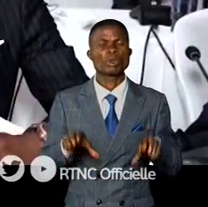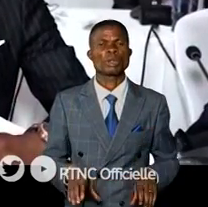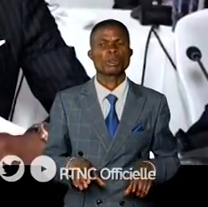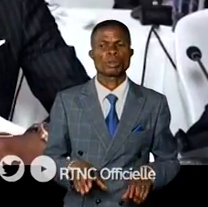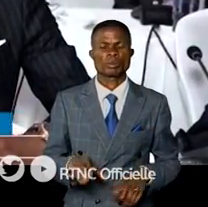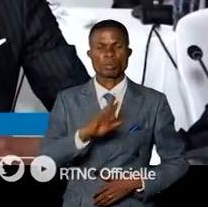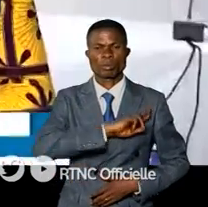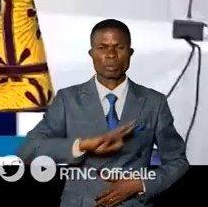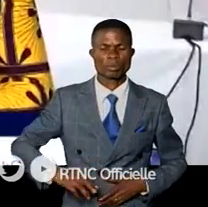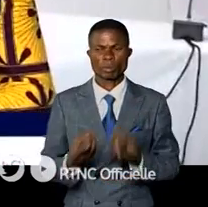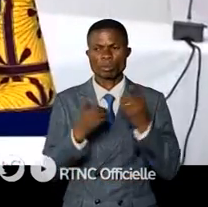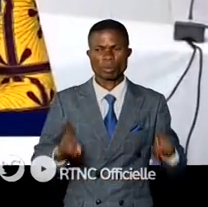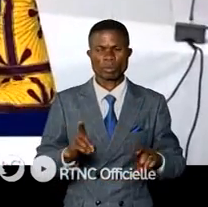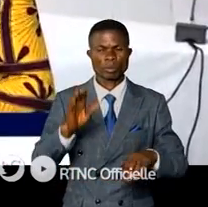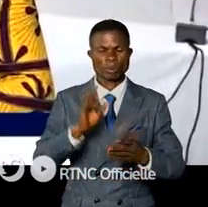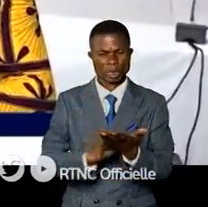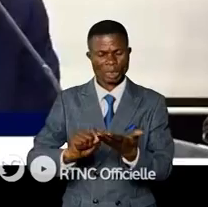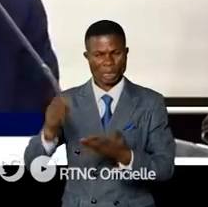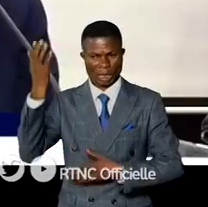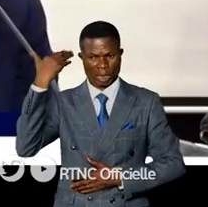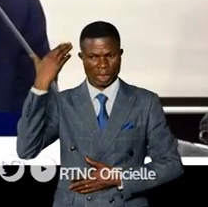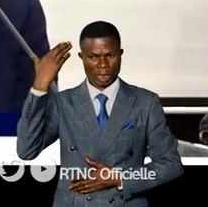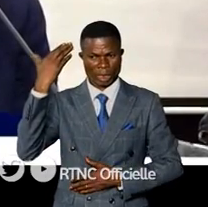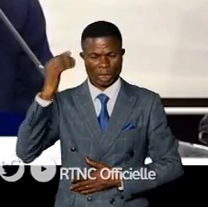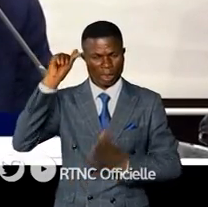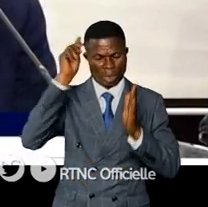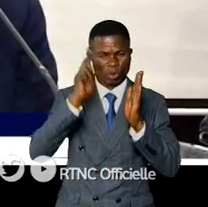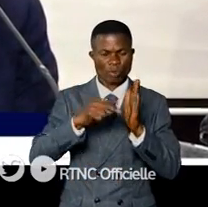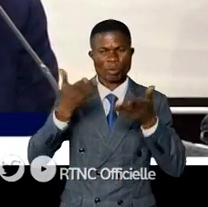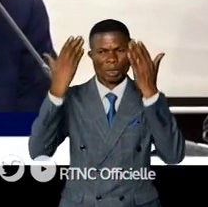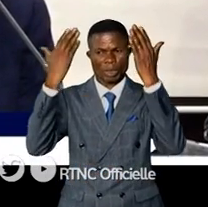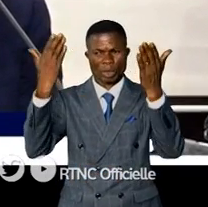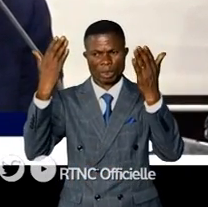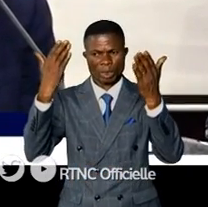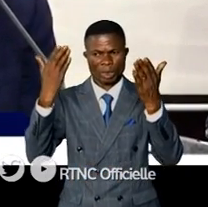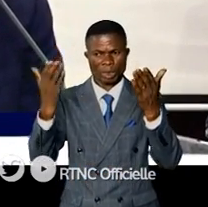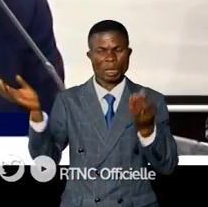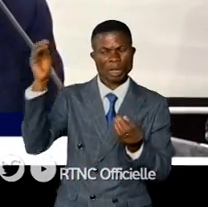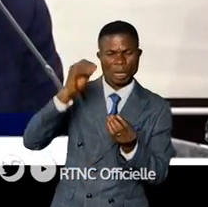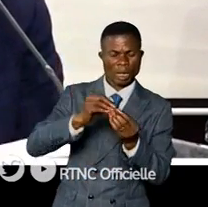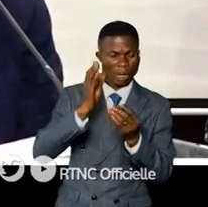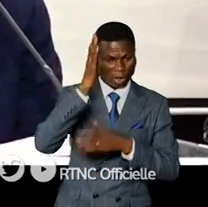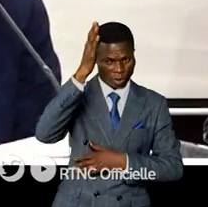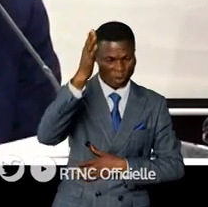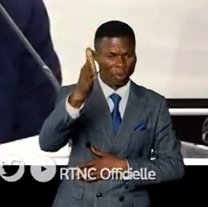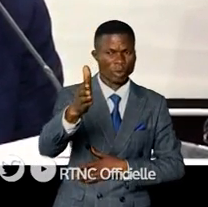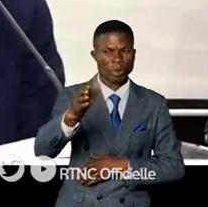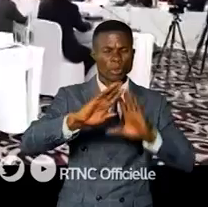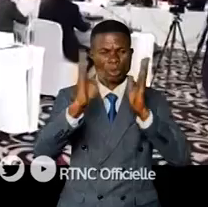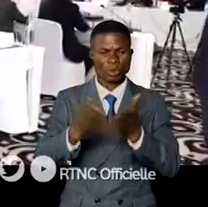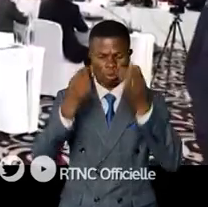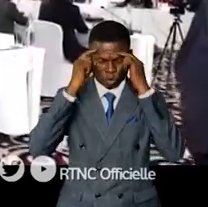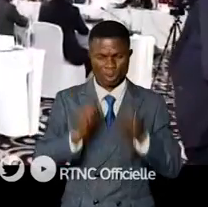La RDC avait déjà saisi par écrit le gouvernement zambien et renouvellera très prochainement tous ses